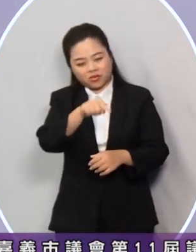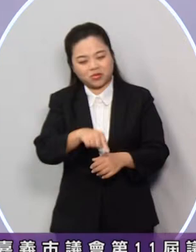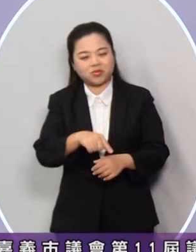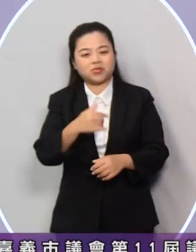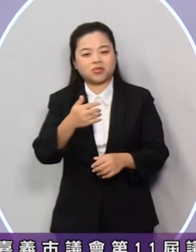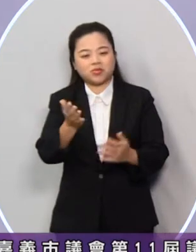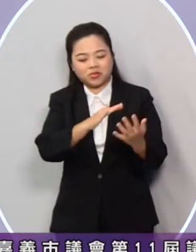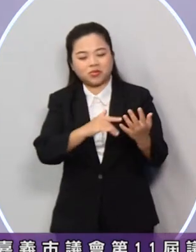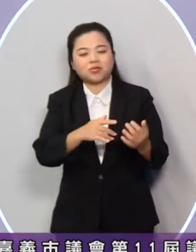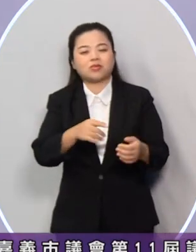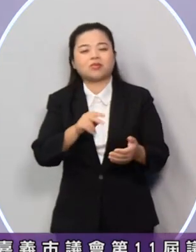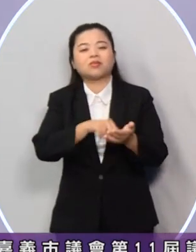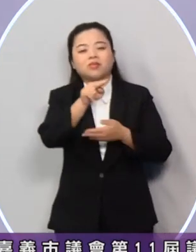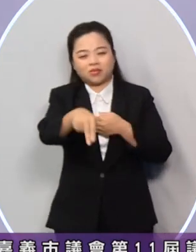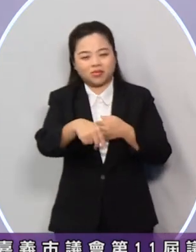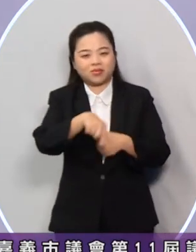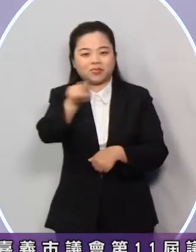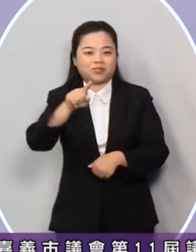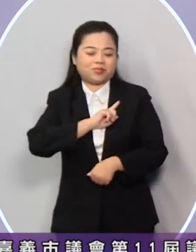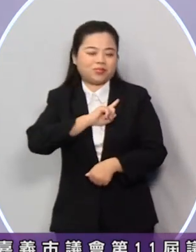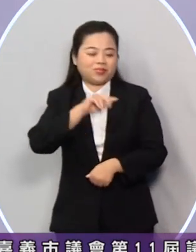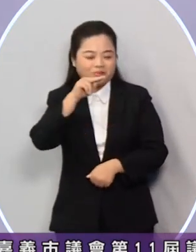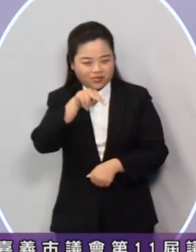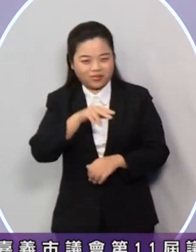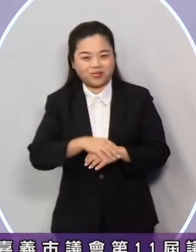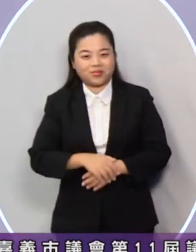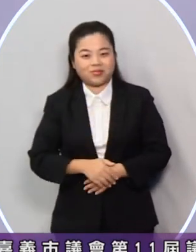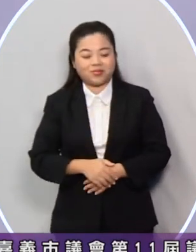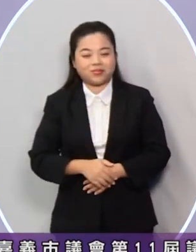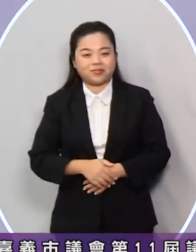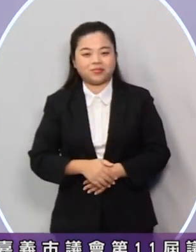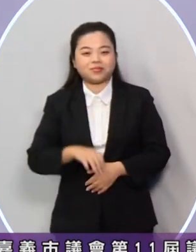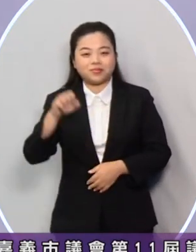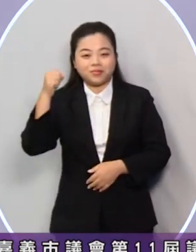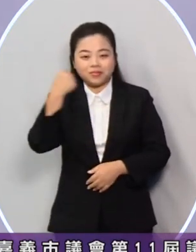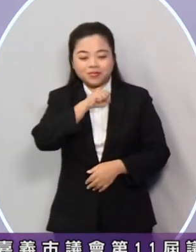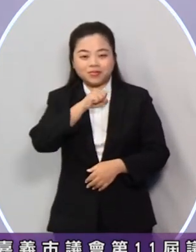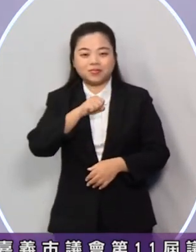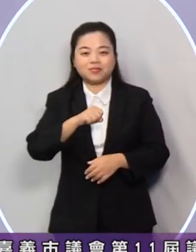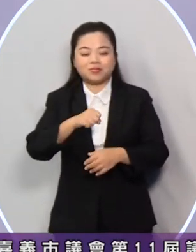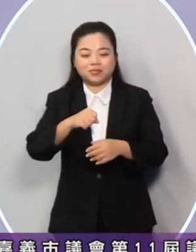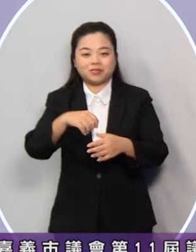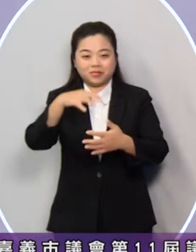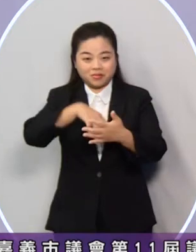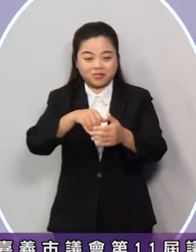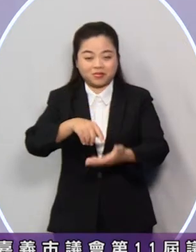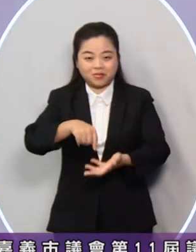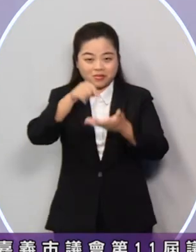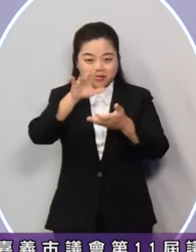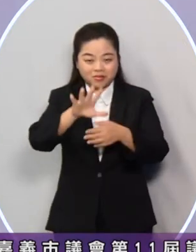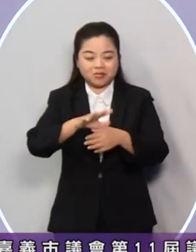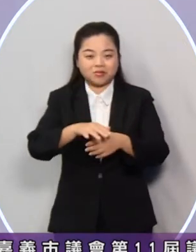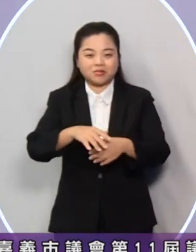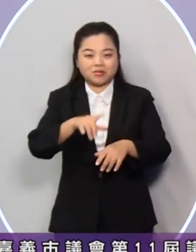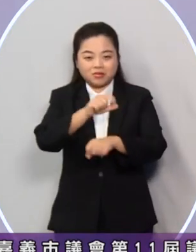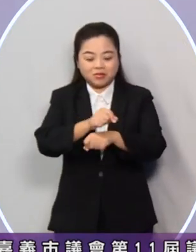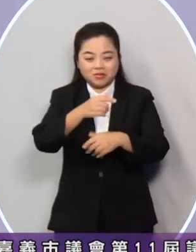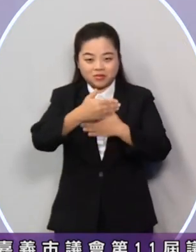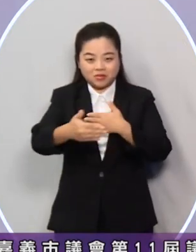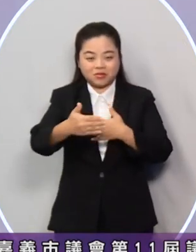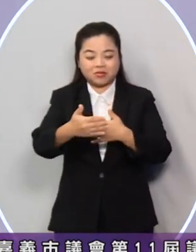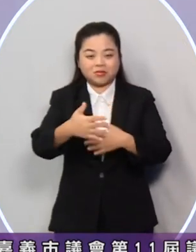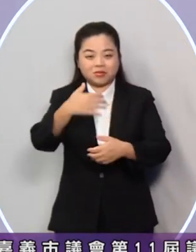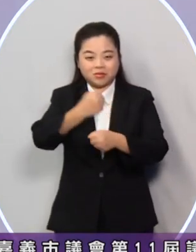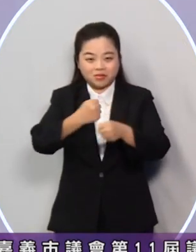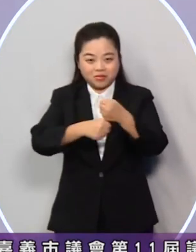跳过，大家自己看。在台湾爸专访《性教育怎么谈》里面有提到，以学校课程结构而言呢，